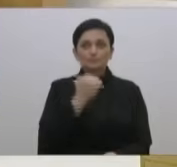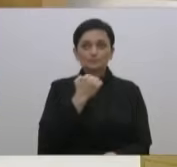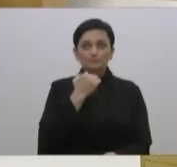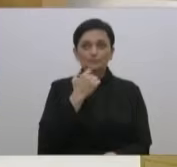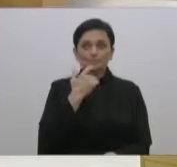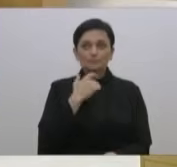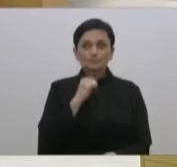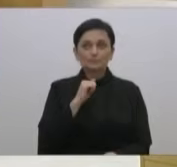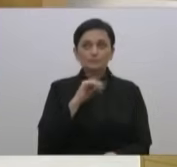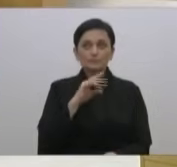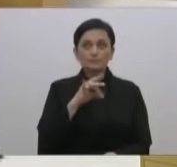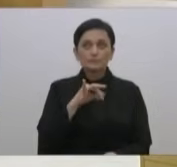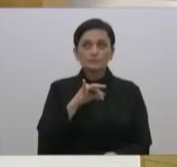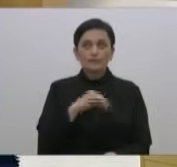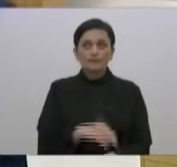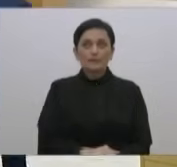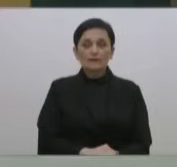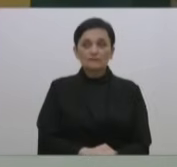Madloba batono Andri.